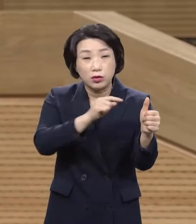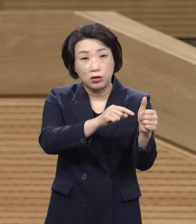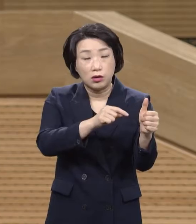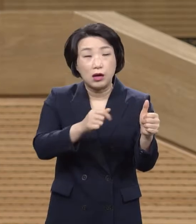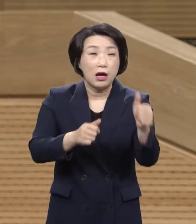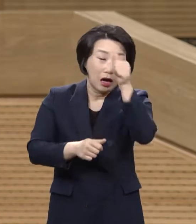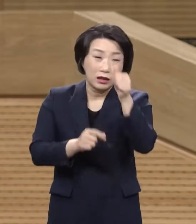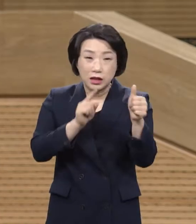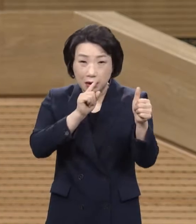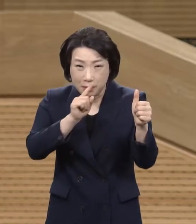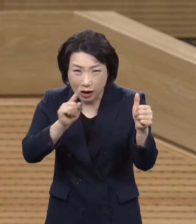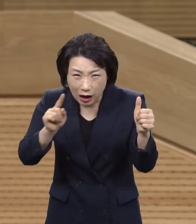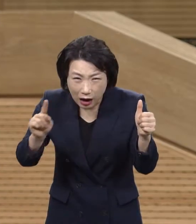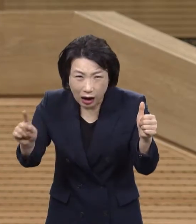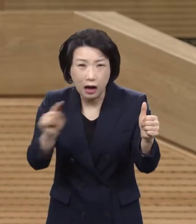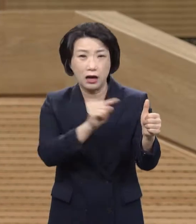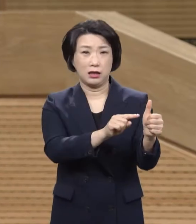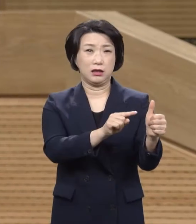아담아,